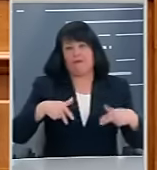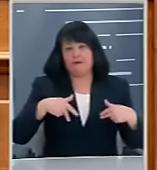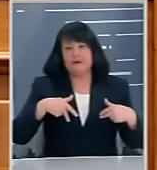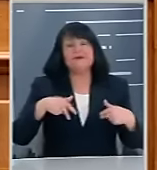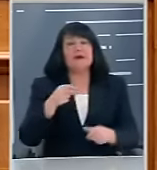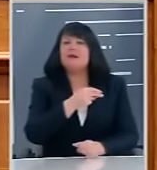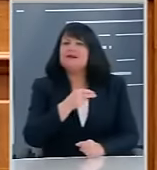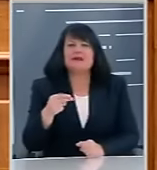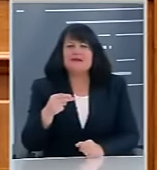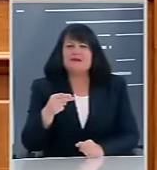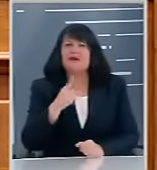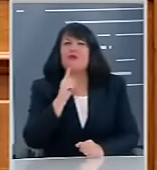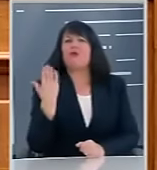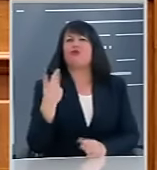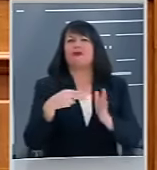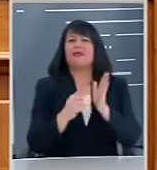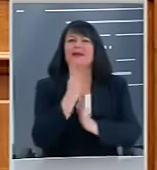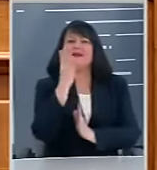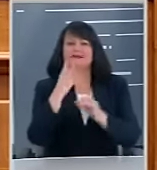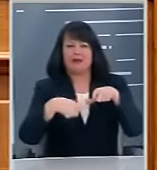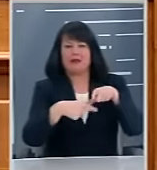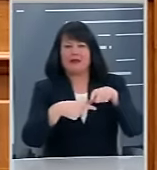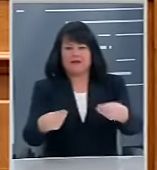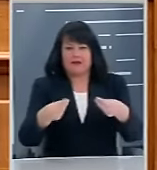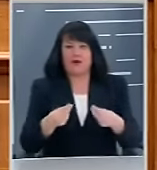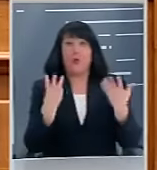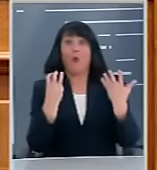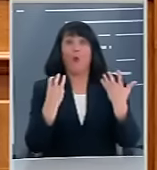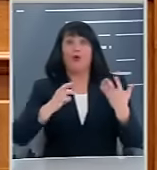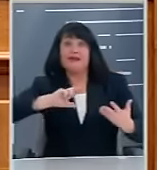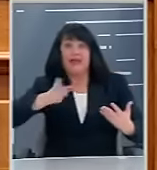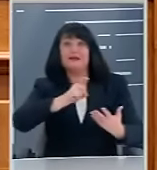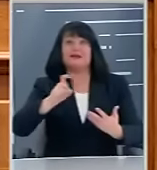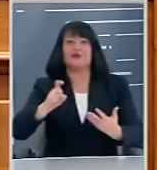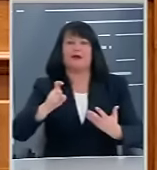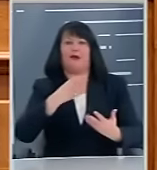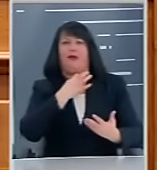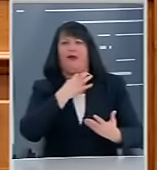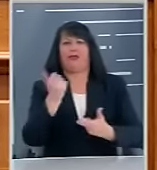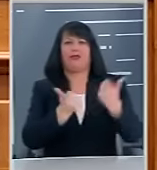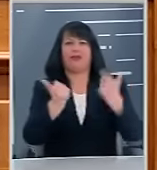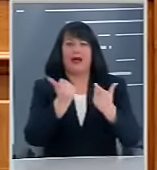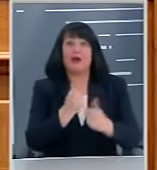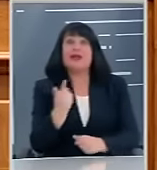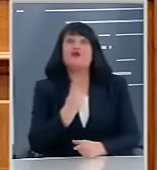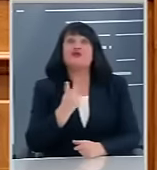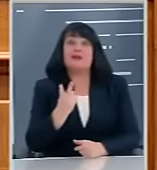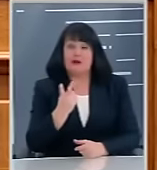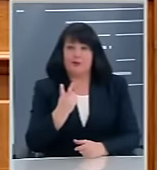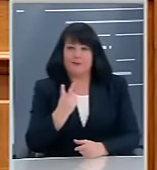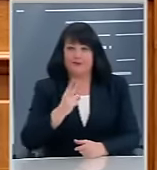σημαίνει ότι όπως το Δεκέμβριο του 2014 μας παρέδωσαν 80 δισεκατομμύρια κόκκινα δάνεια, ενώ παράλαβαν 22